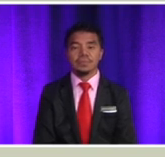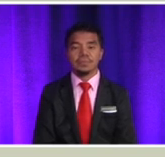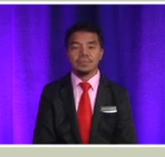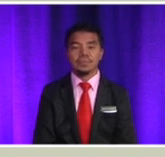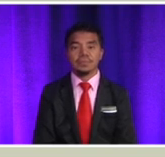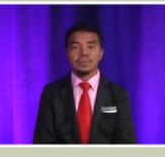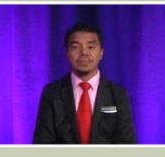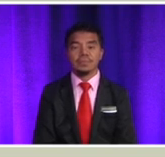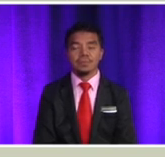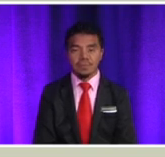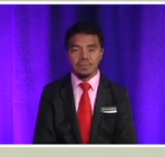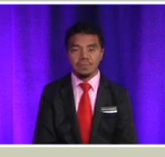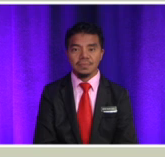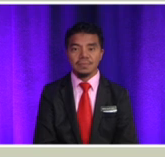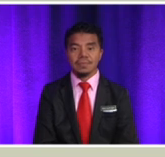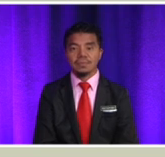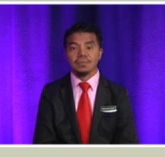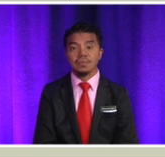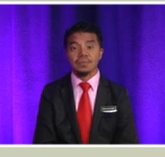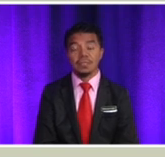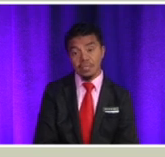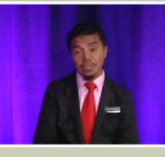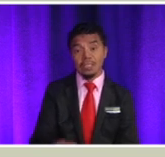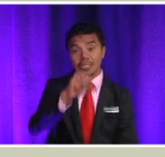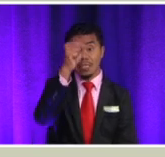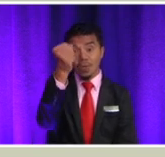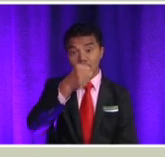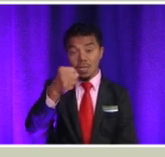itu pernyataannya berdasarkan jadwal